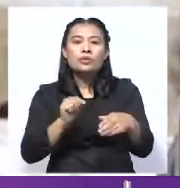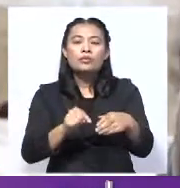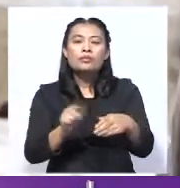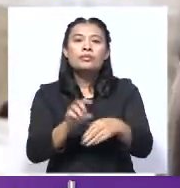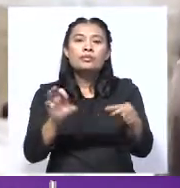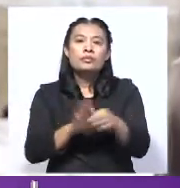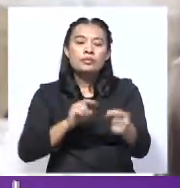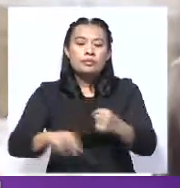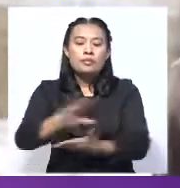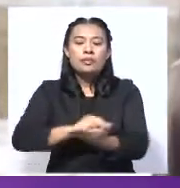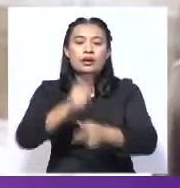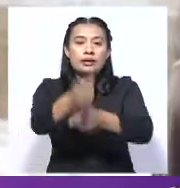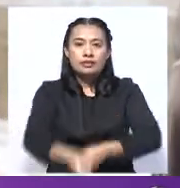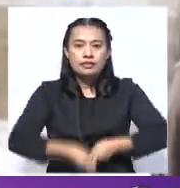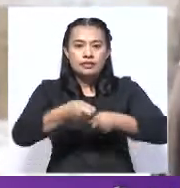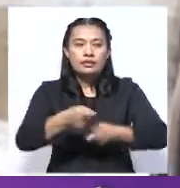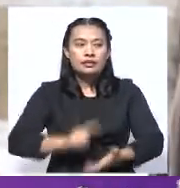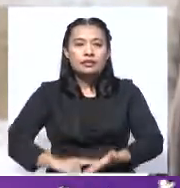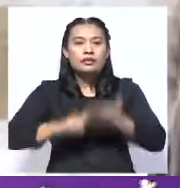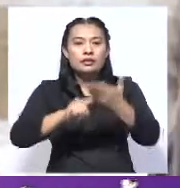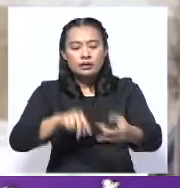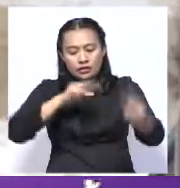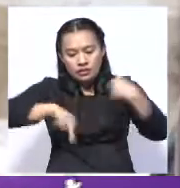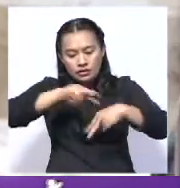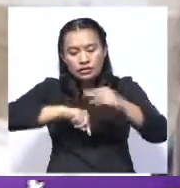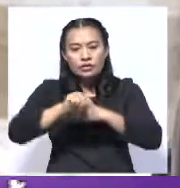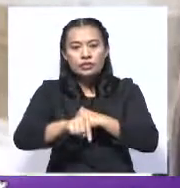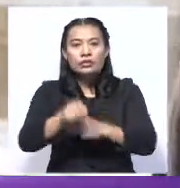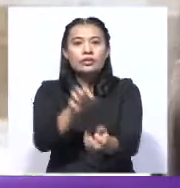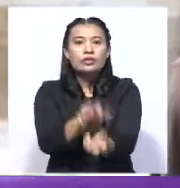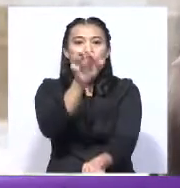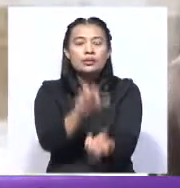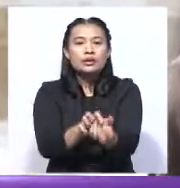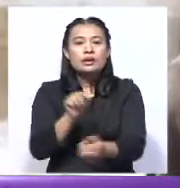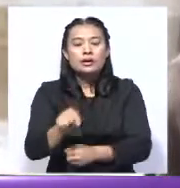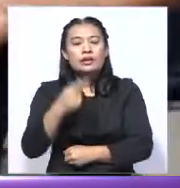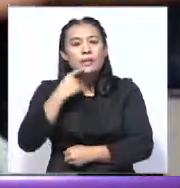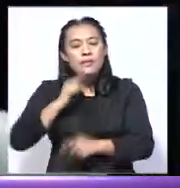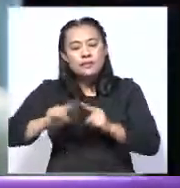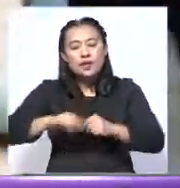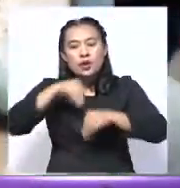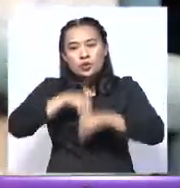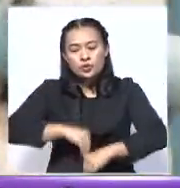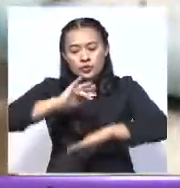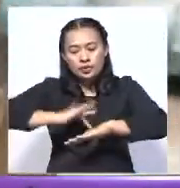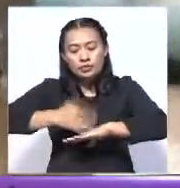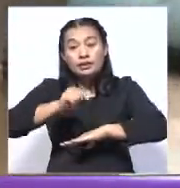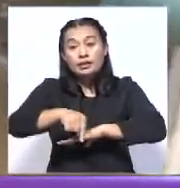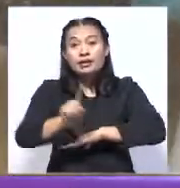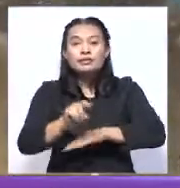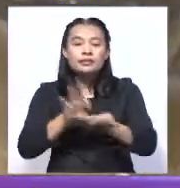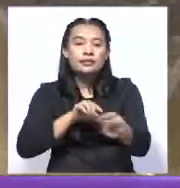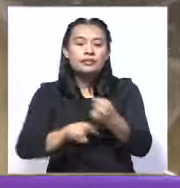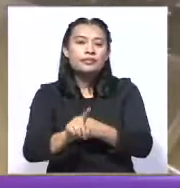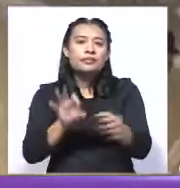ยเกษตรศาสตร์เสนอให้มีการสำรวจว่ายังมีจระเข้น้ำเค็มอาศัยอยู่ตามแหล่งธรรมชาติอยู่หรือไม่ซึ่งกร